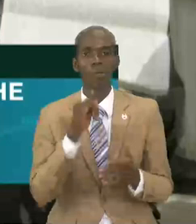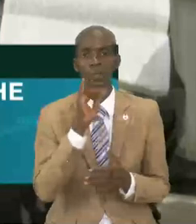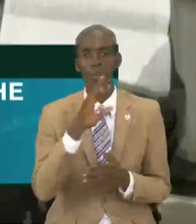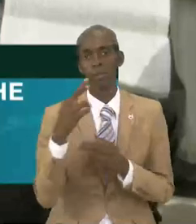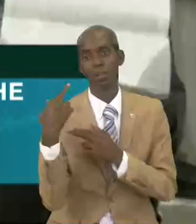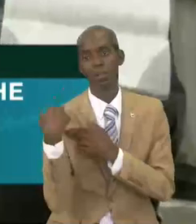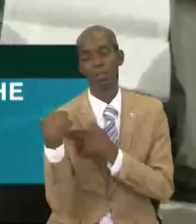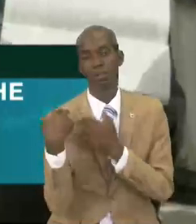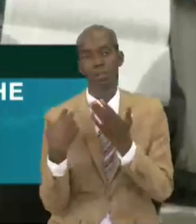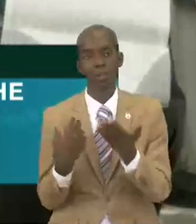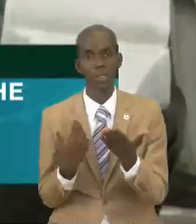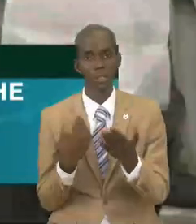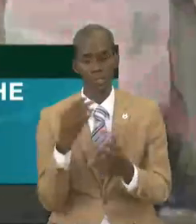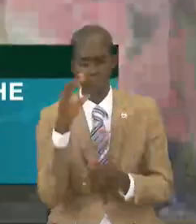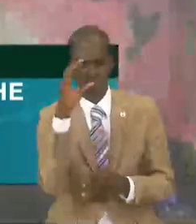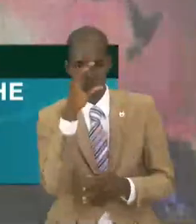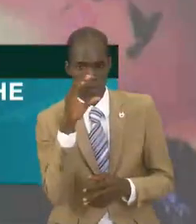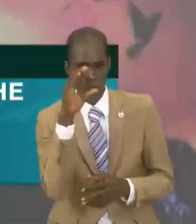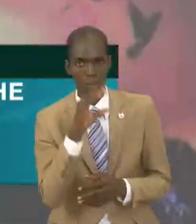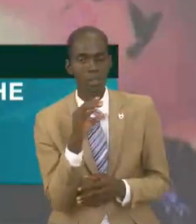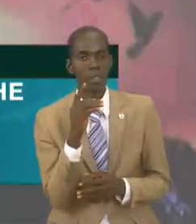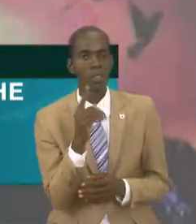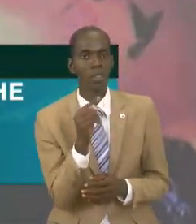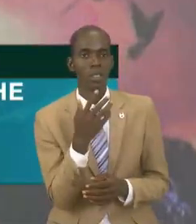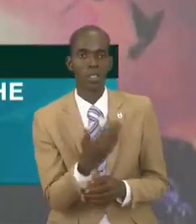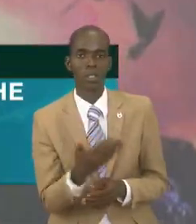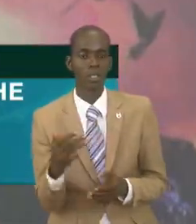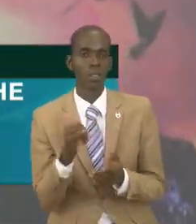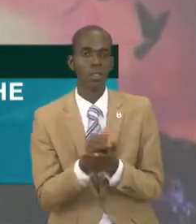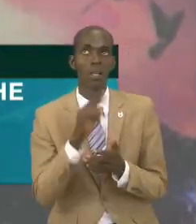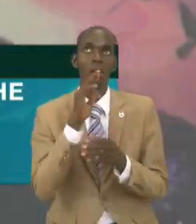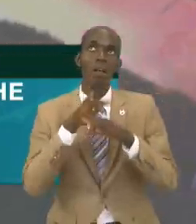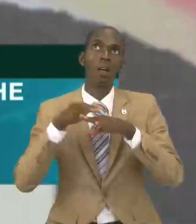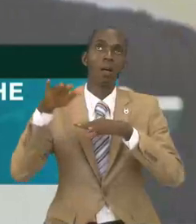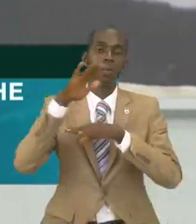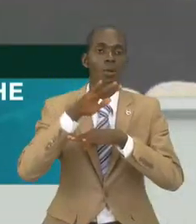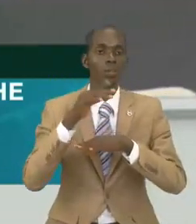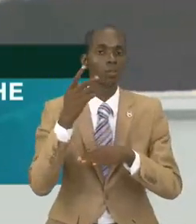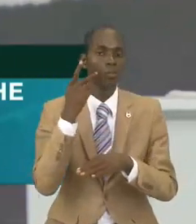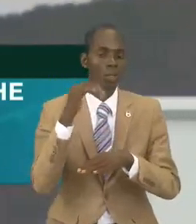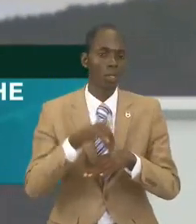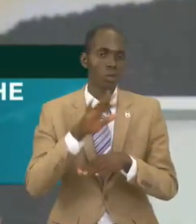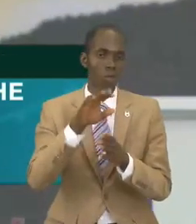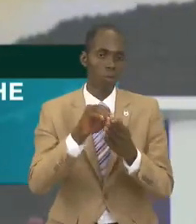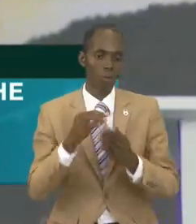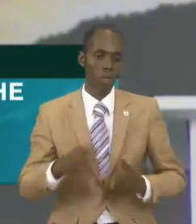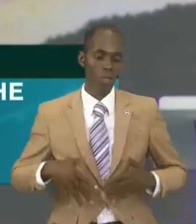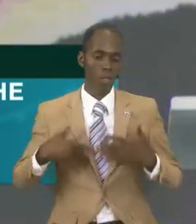donc votre responsabilité là-bas? Cherchez les choses d'en haut. Examinez votre